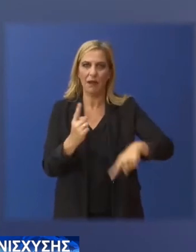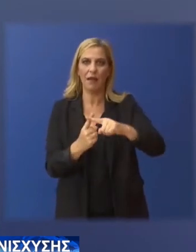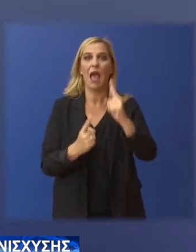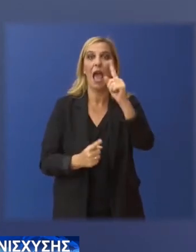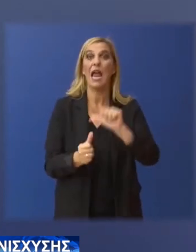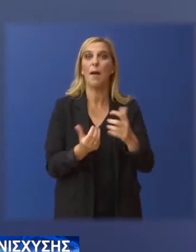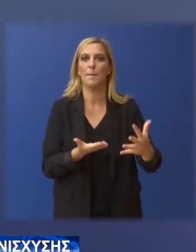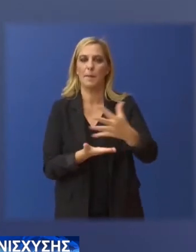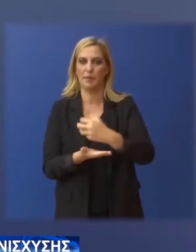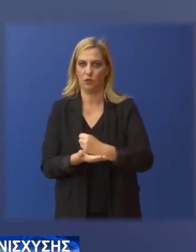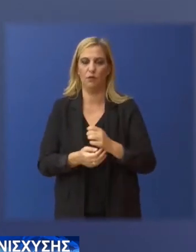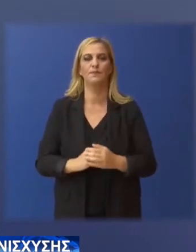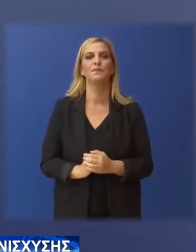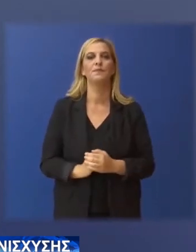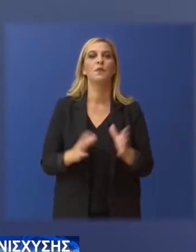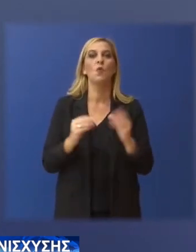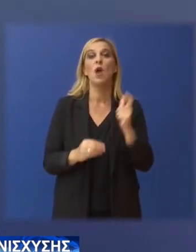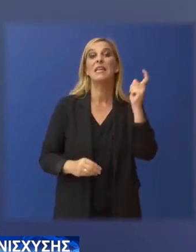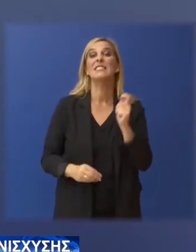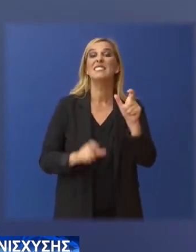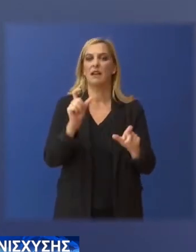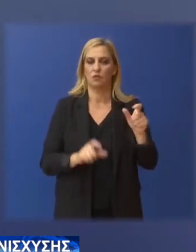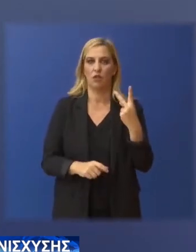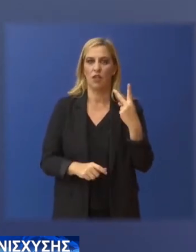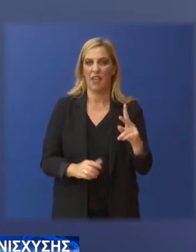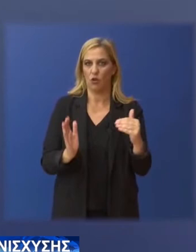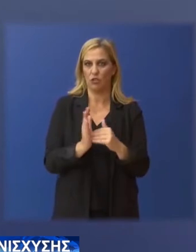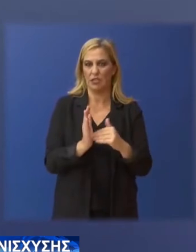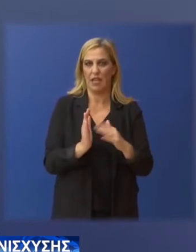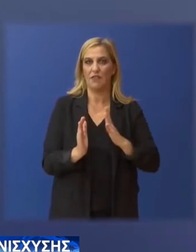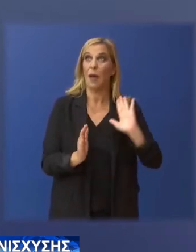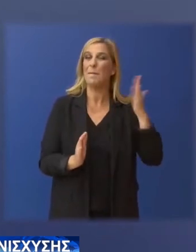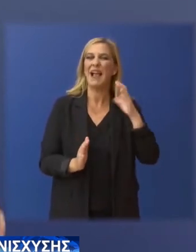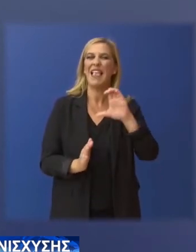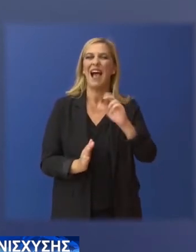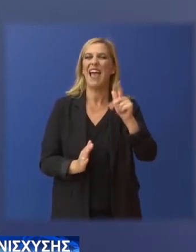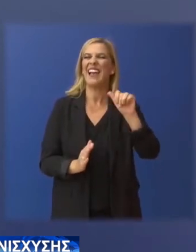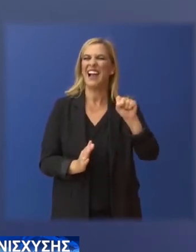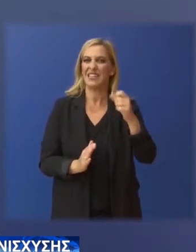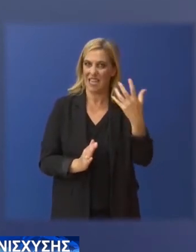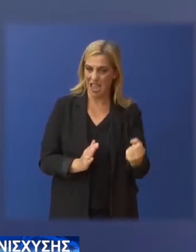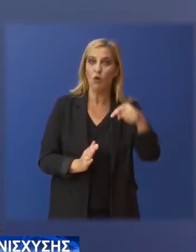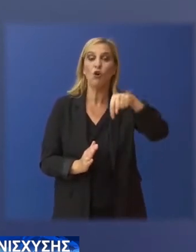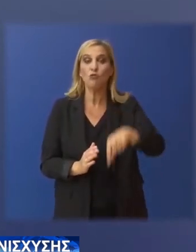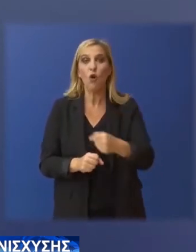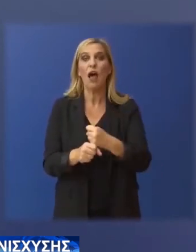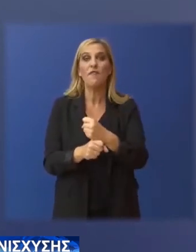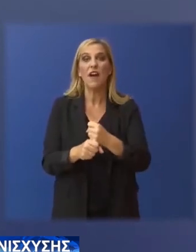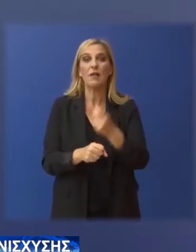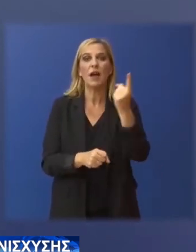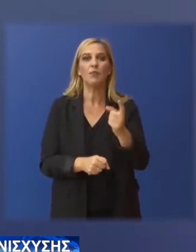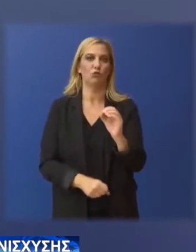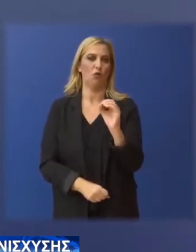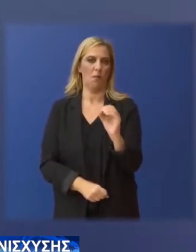χρόνο. Για τους συνταξιούχους, σε 200.000 πρώην δικαιούχους του ΕΚΑΣ μηδενίζεται η συμμετοχή στα φάρμακα, σε